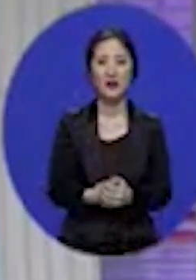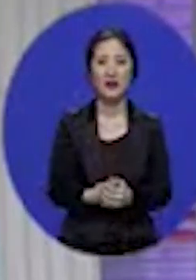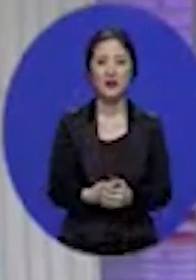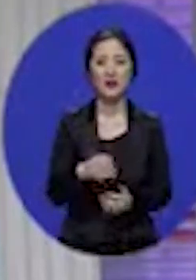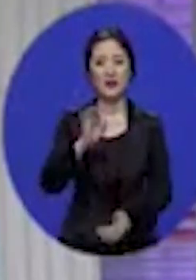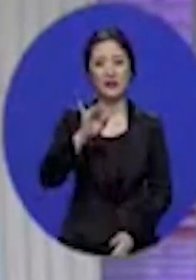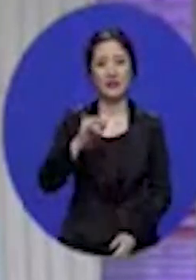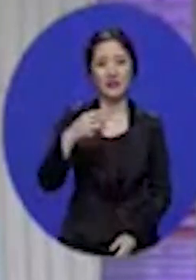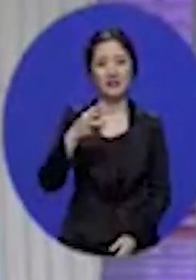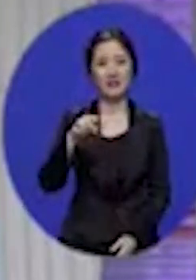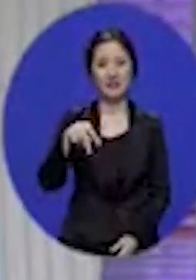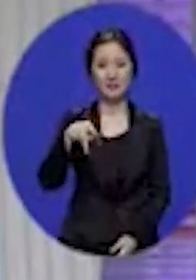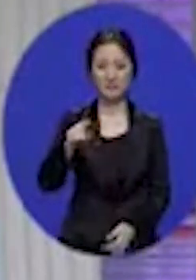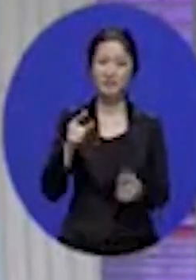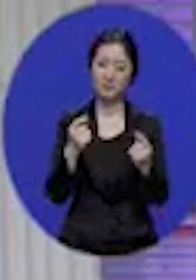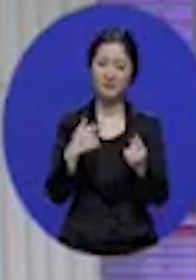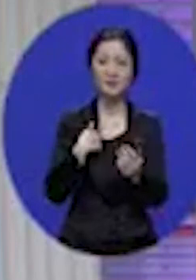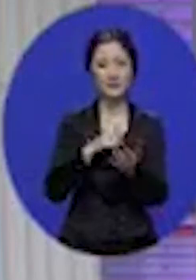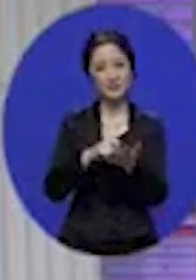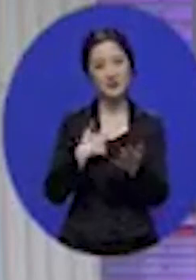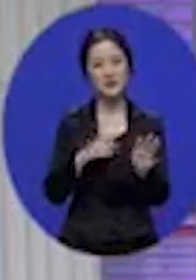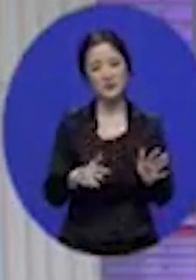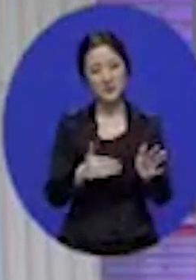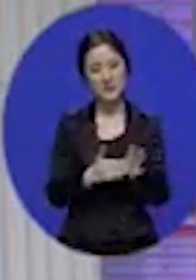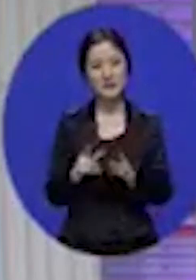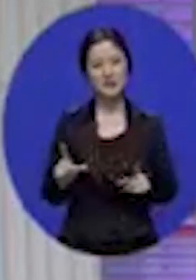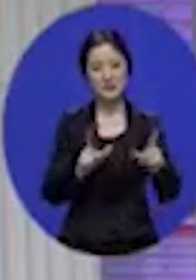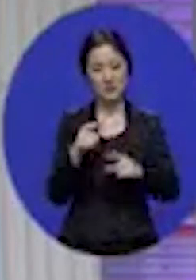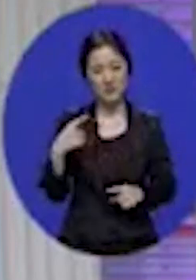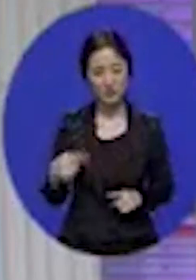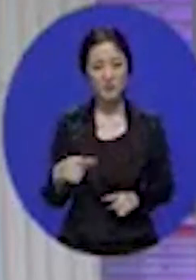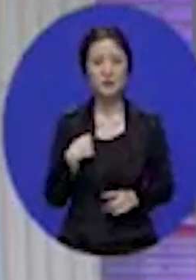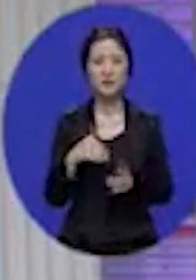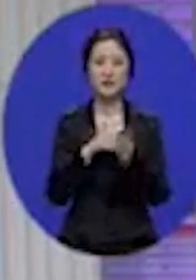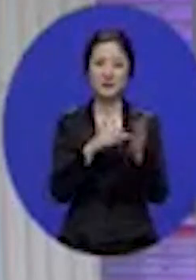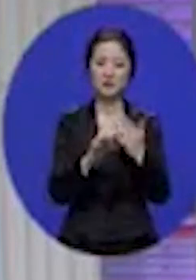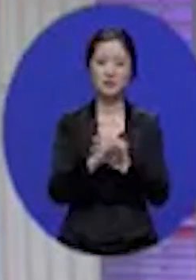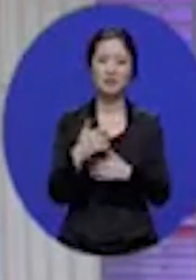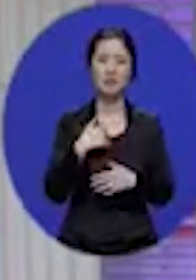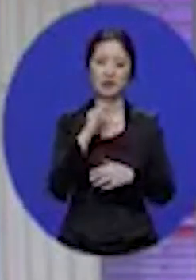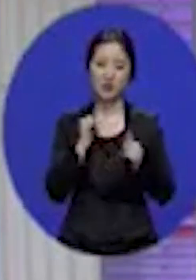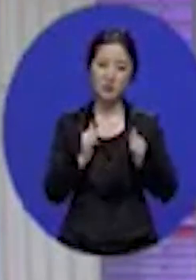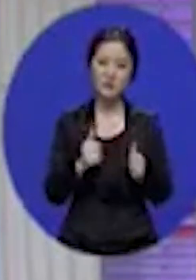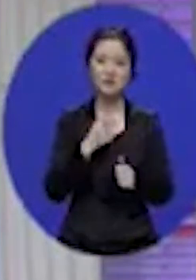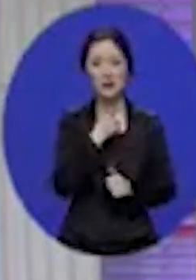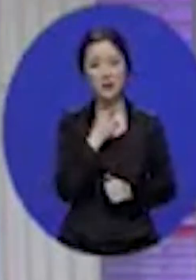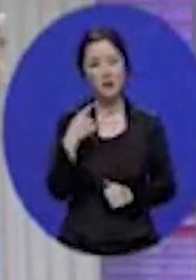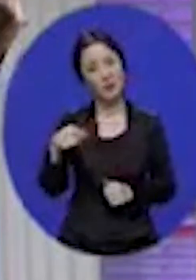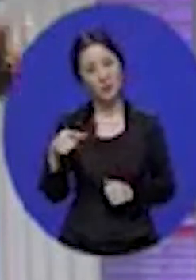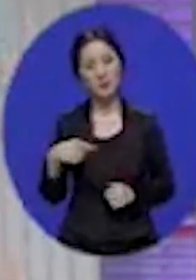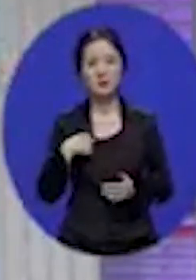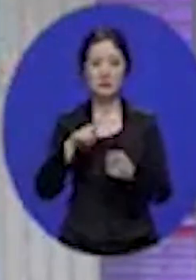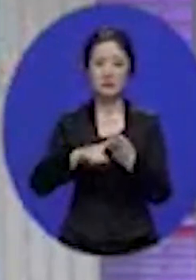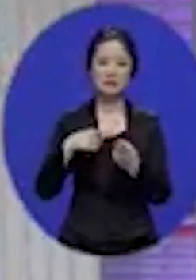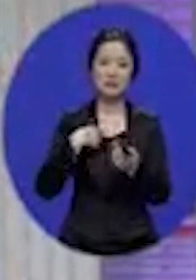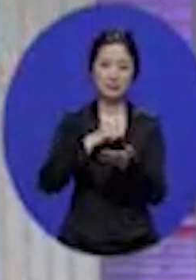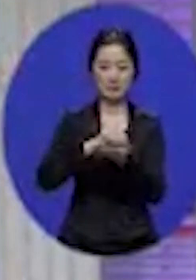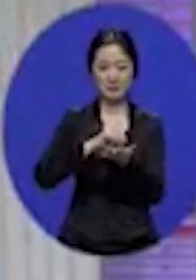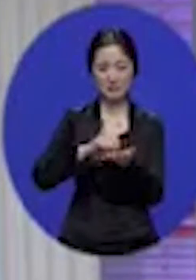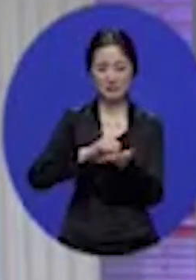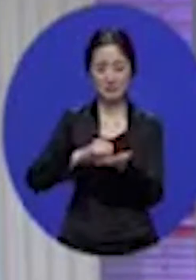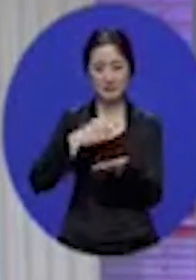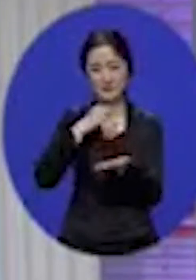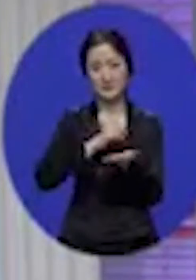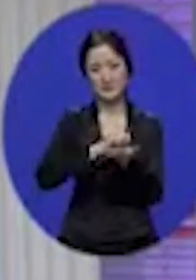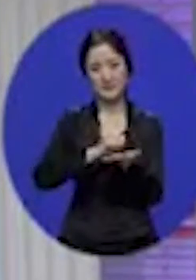이런 거였겠죠. 내가 어떻게 준비해 왔으며 춘천 MBC에 들어간다면 어떤 방송을 할 것이다. 난 이런 사람이다. 라고 편지를 쭉